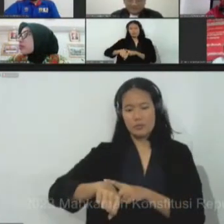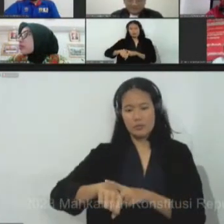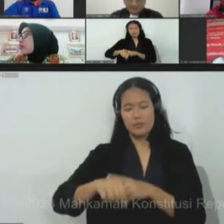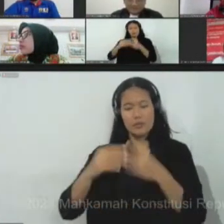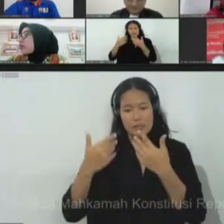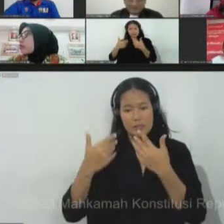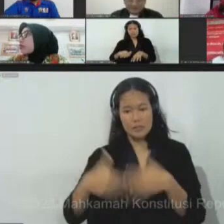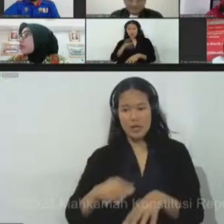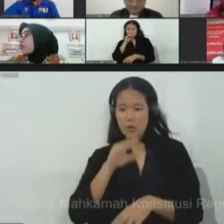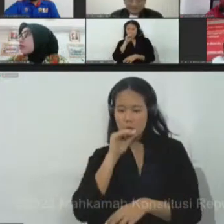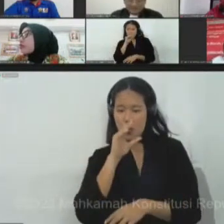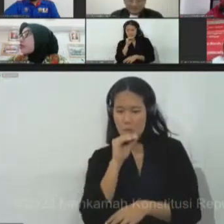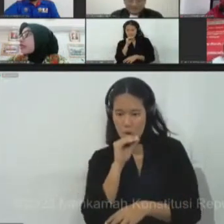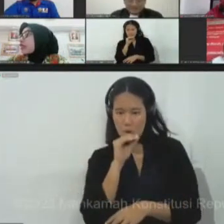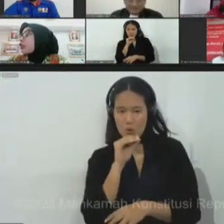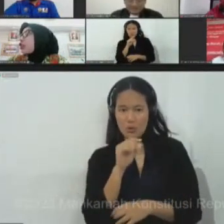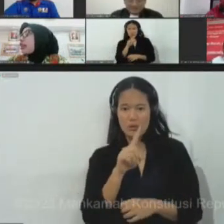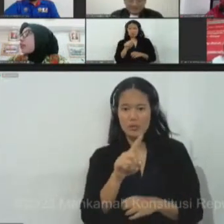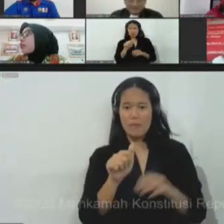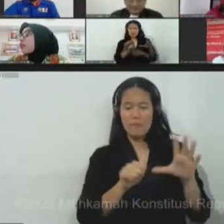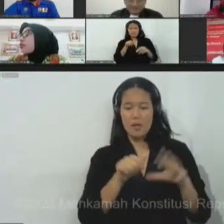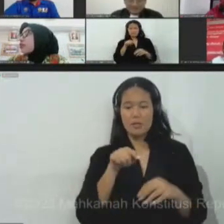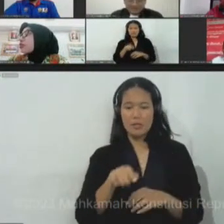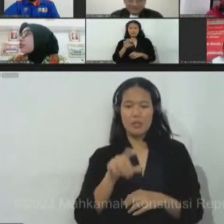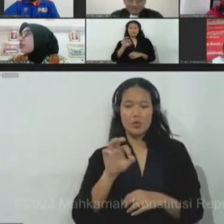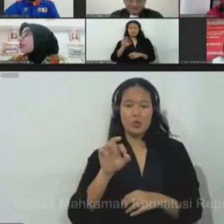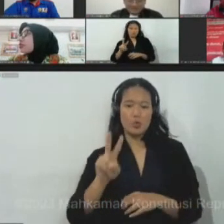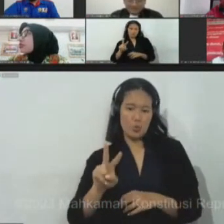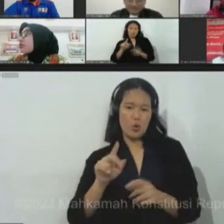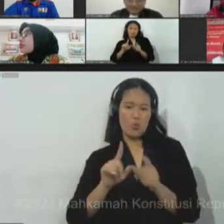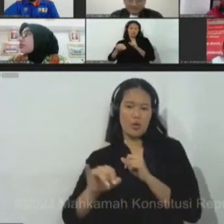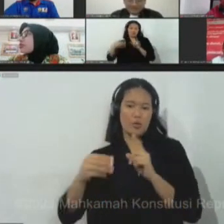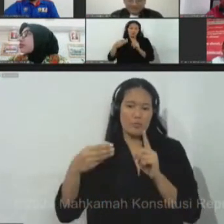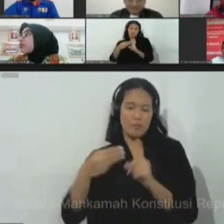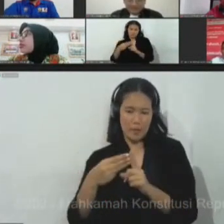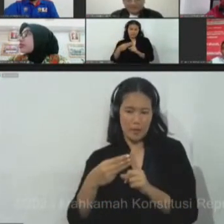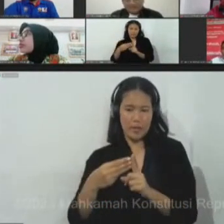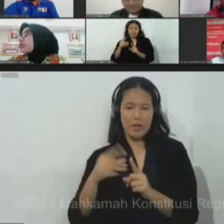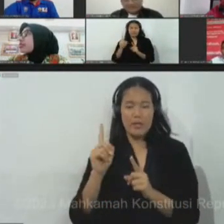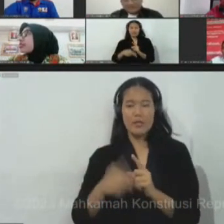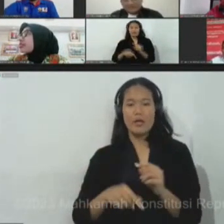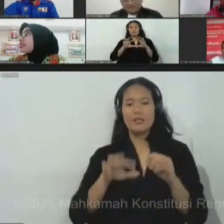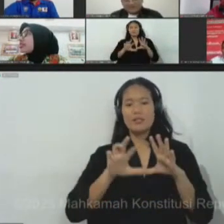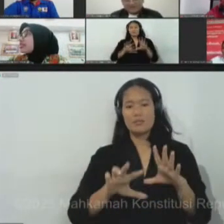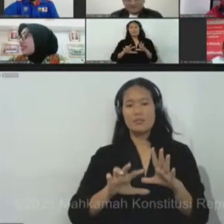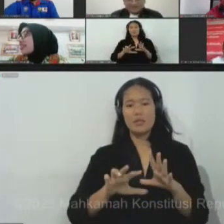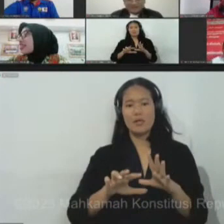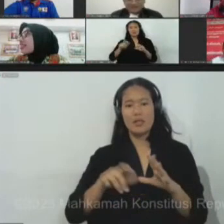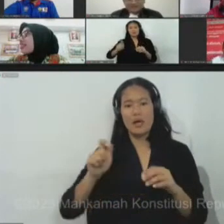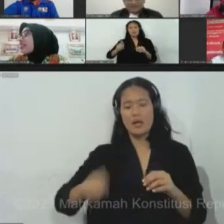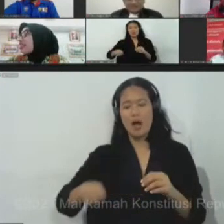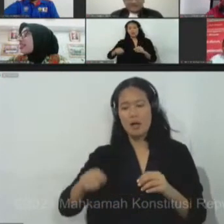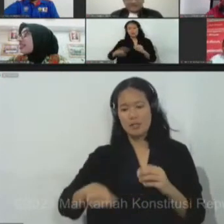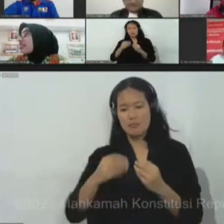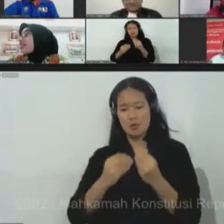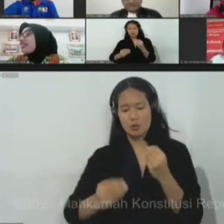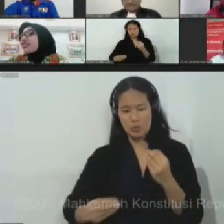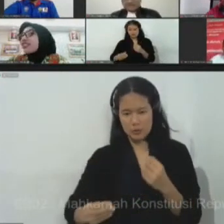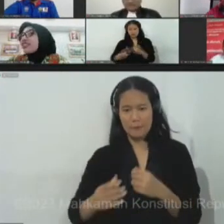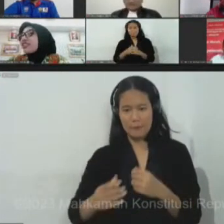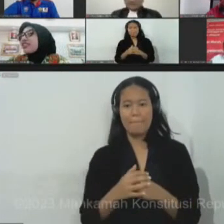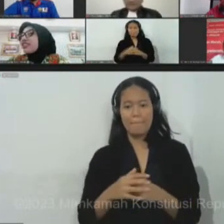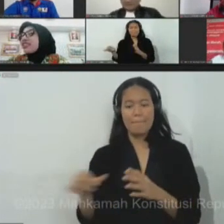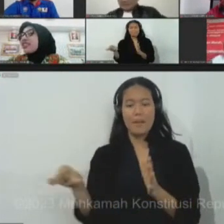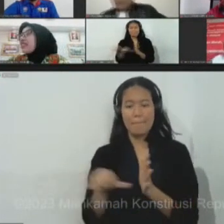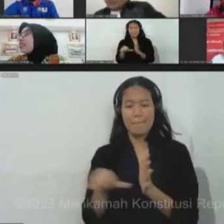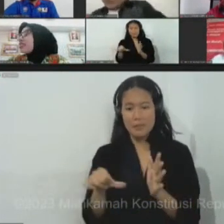1602 WIB oleh hakim konstitusi tersebut dibantu oleh Rahadian Prima